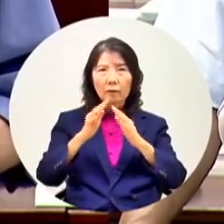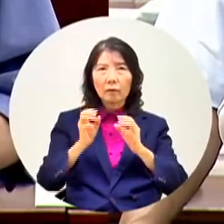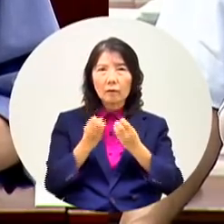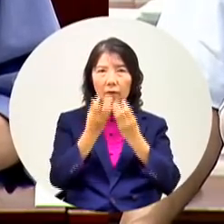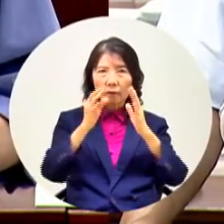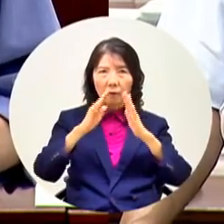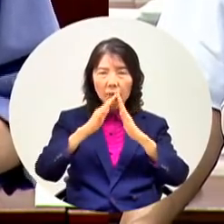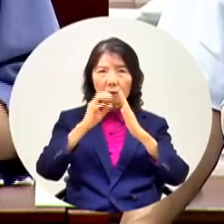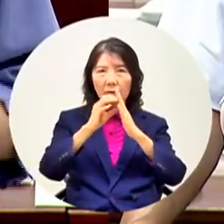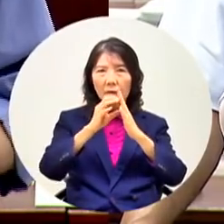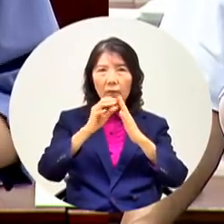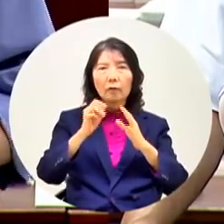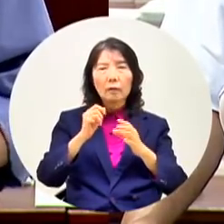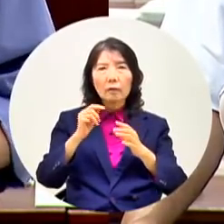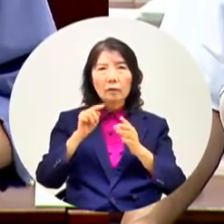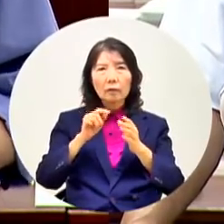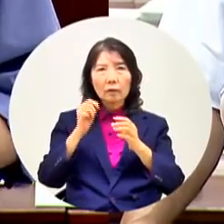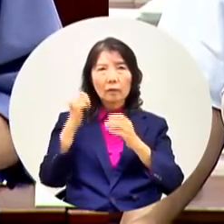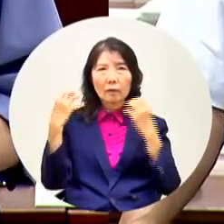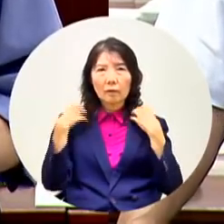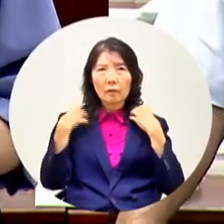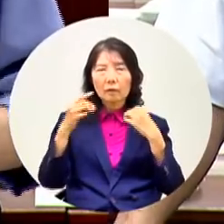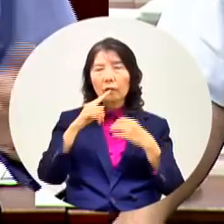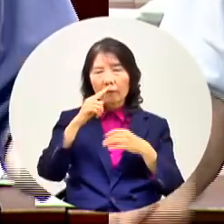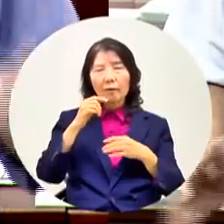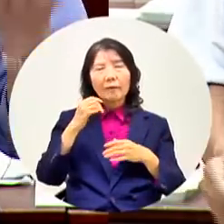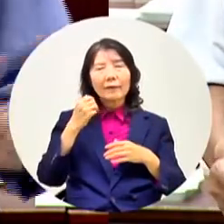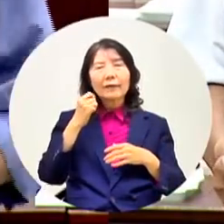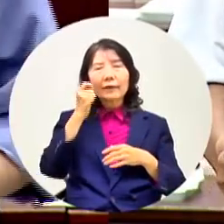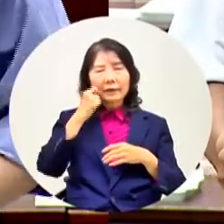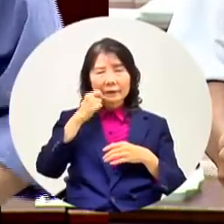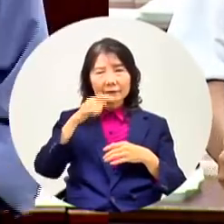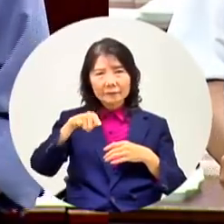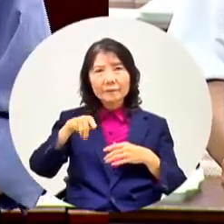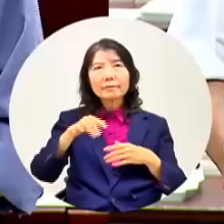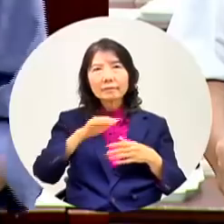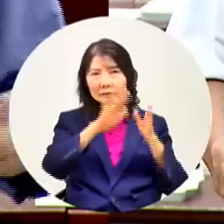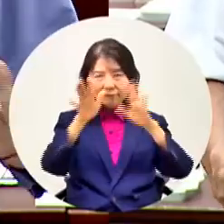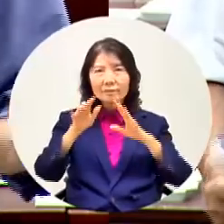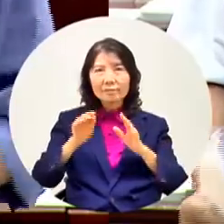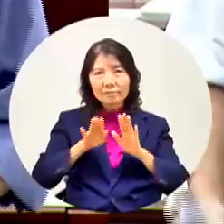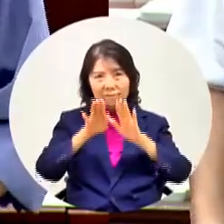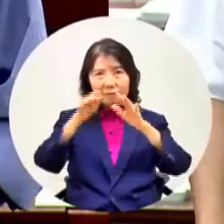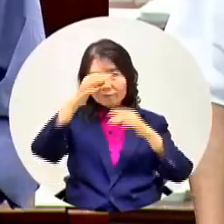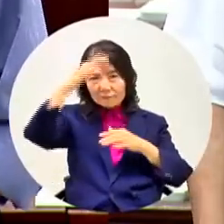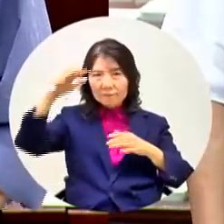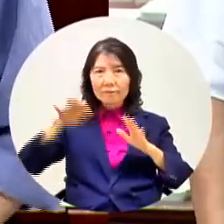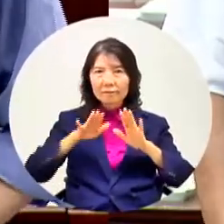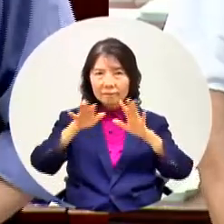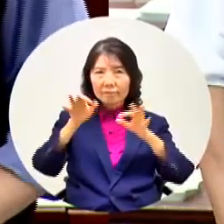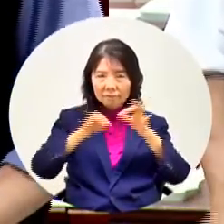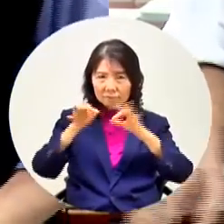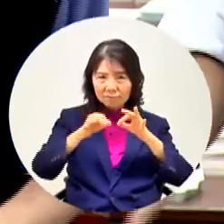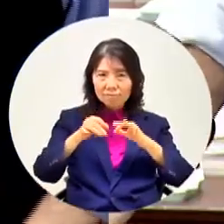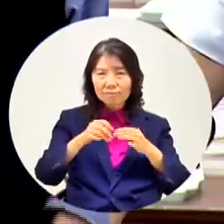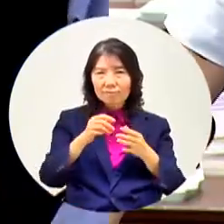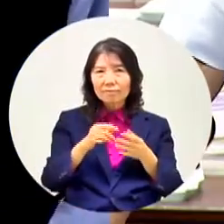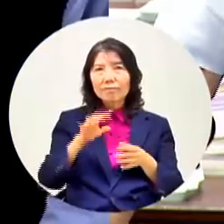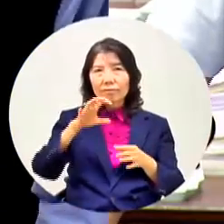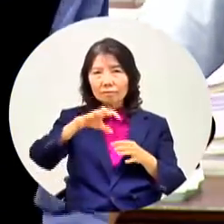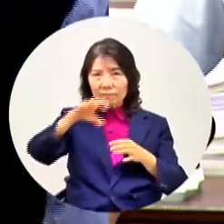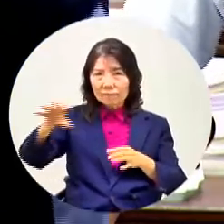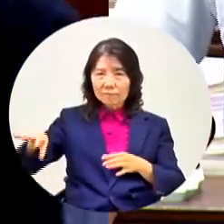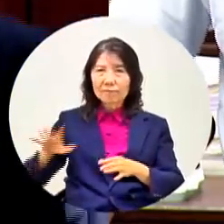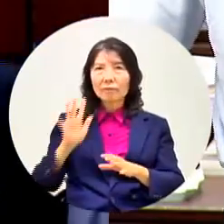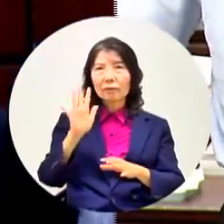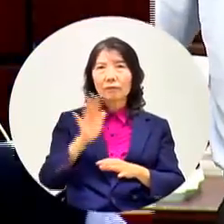那最终这个案子，我们真的是乐观其成，希望凤山能够有更多发展这种商业的地标出现，好吧？我们请都发局